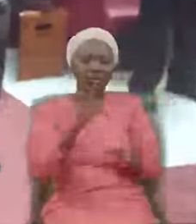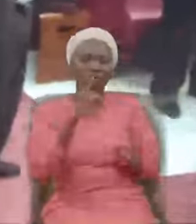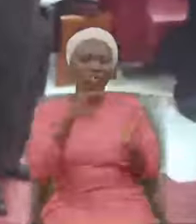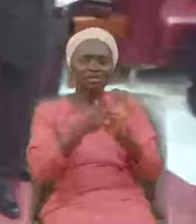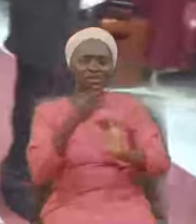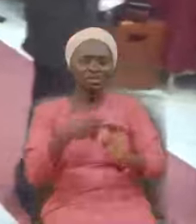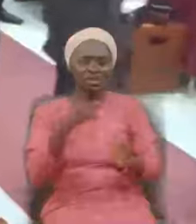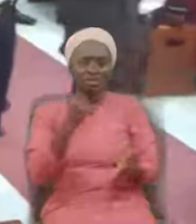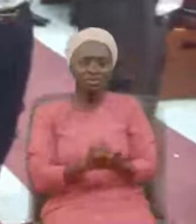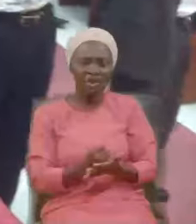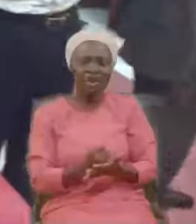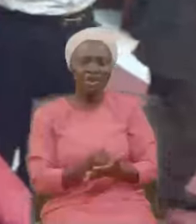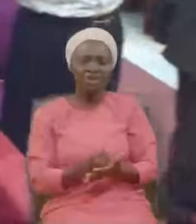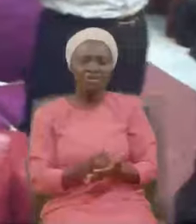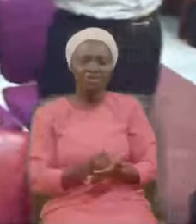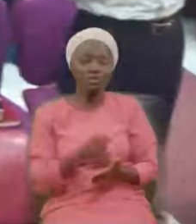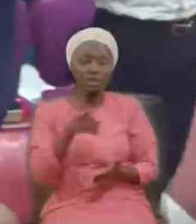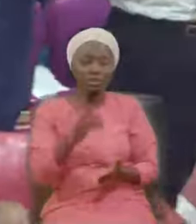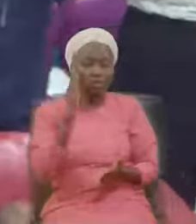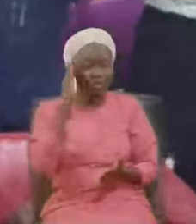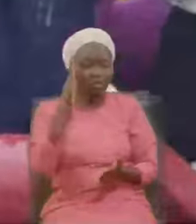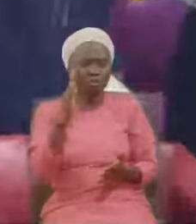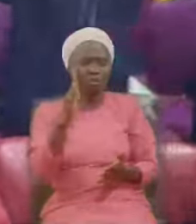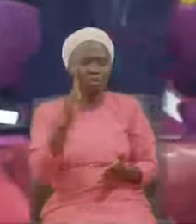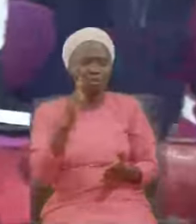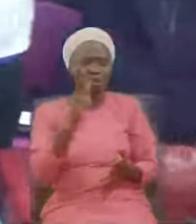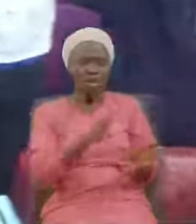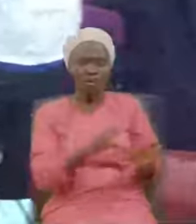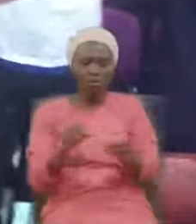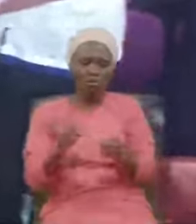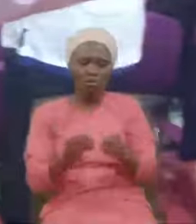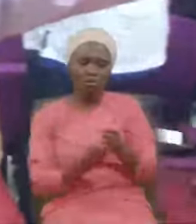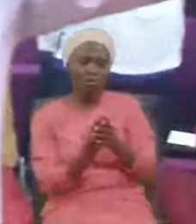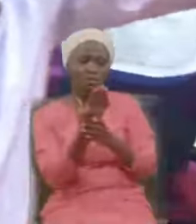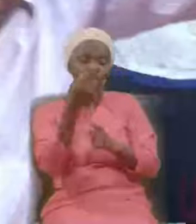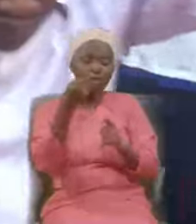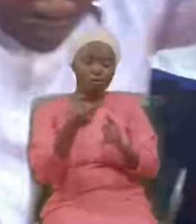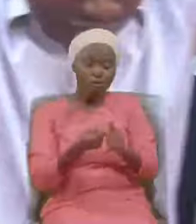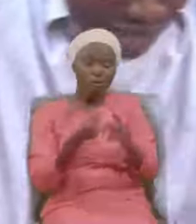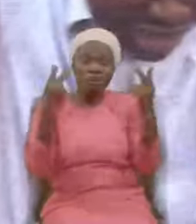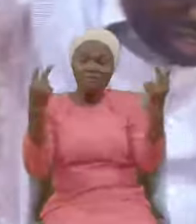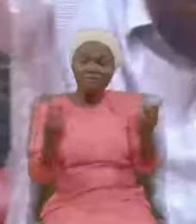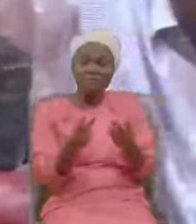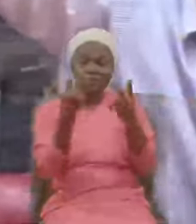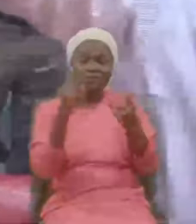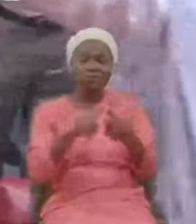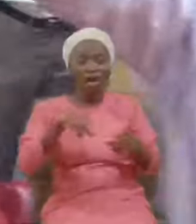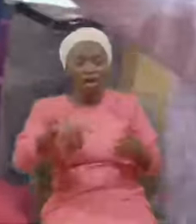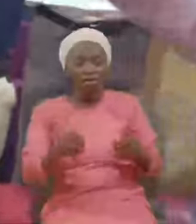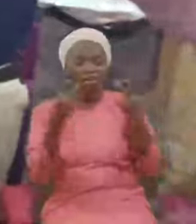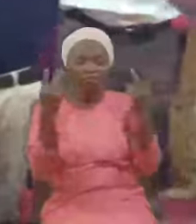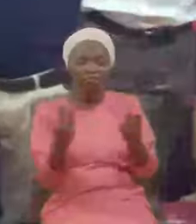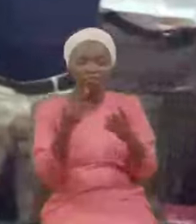dans votre, sur vos lèvres. Vous irez de victoire en victoire. Seigneur, confirme-le dans chaque